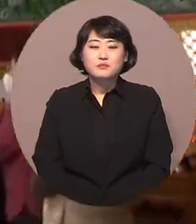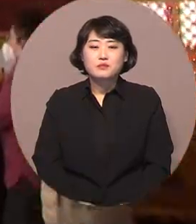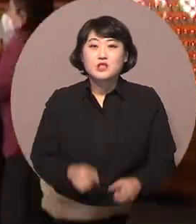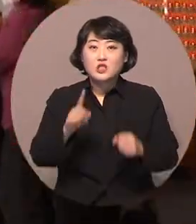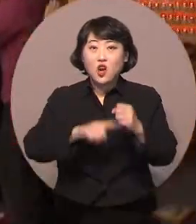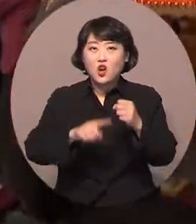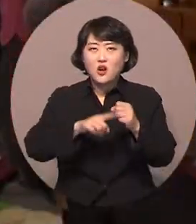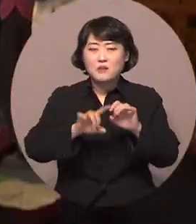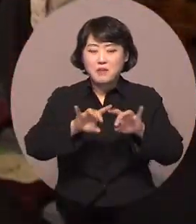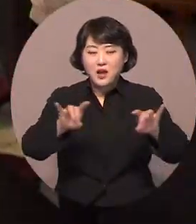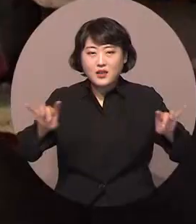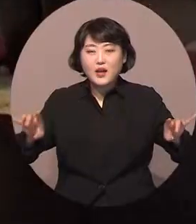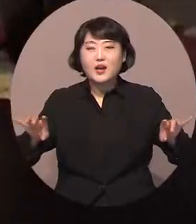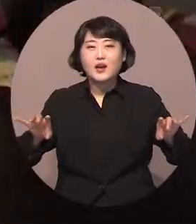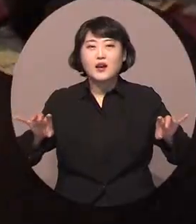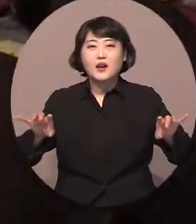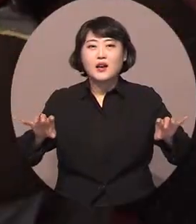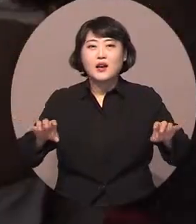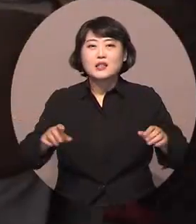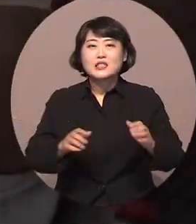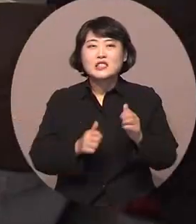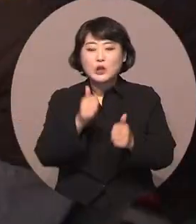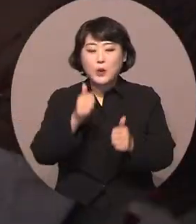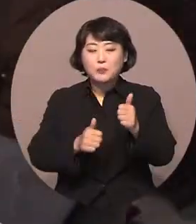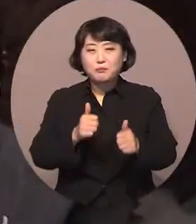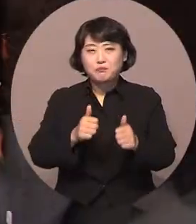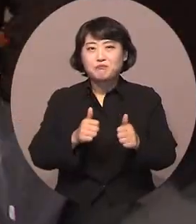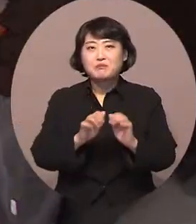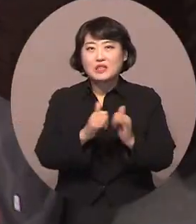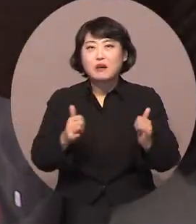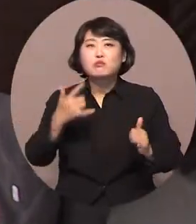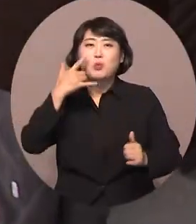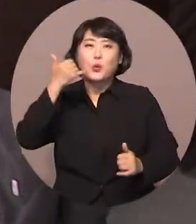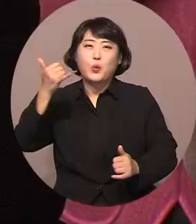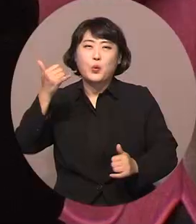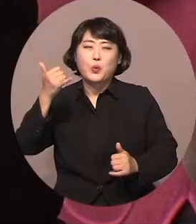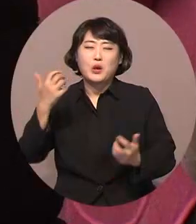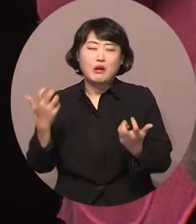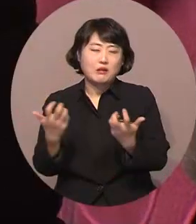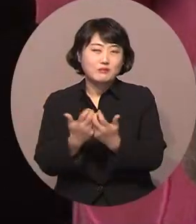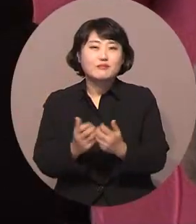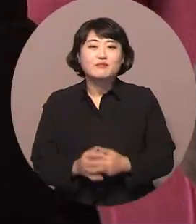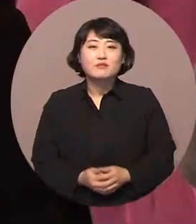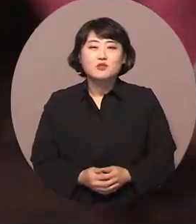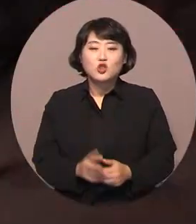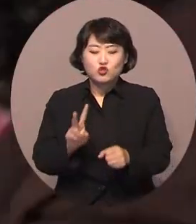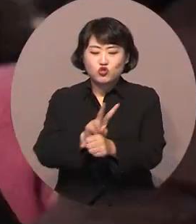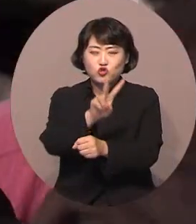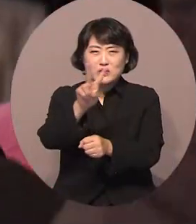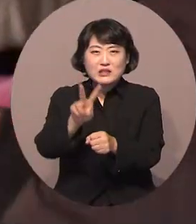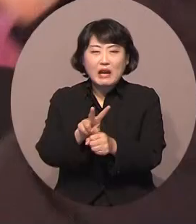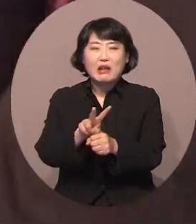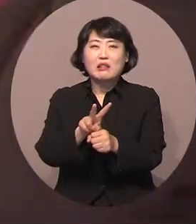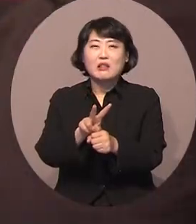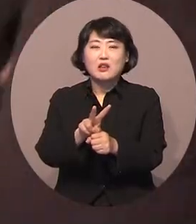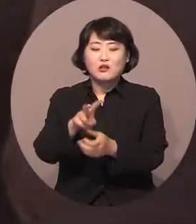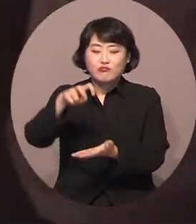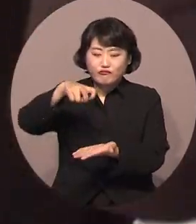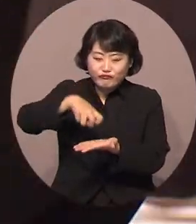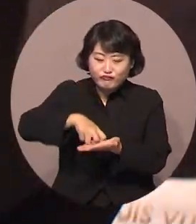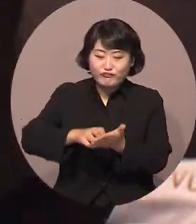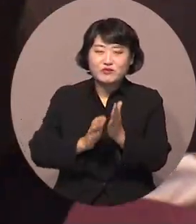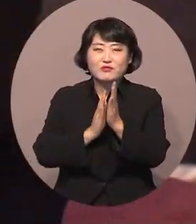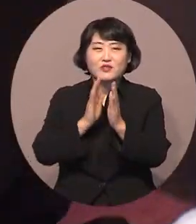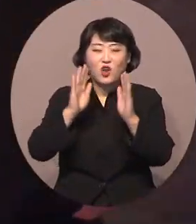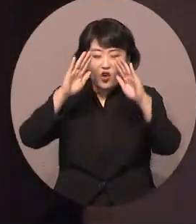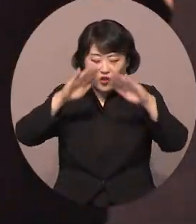사찰 법당마다 수험생 자녀를 둔 신도들로 가득합니다. 2시간 가까이 무릎을 꿇고 절을 합니다.